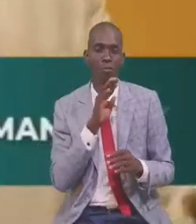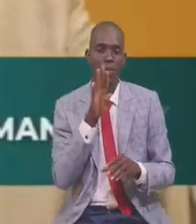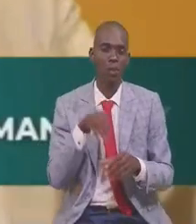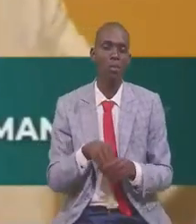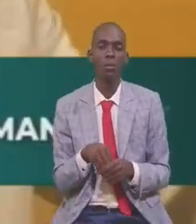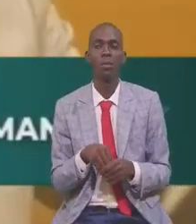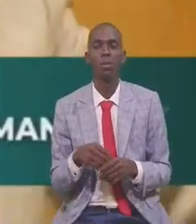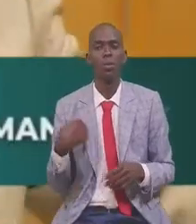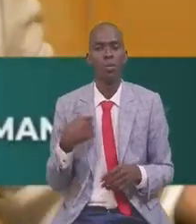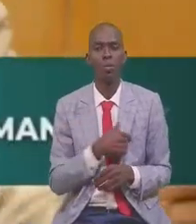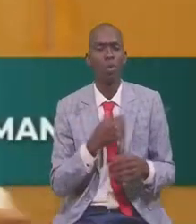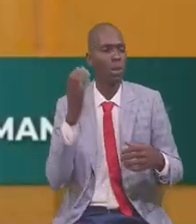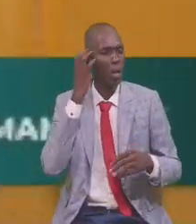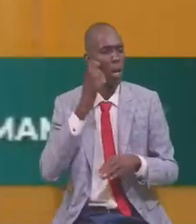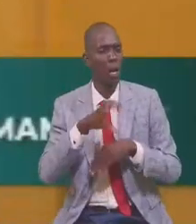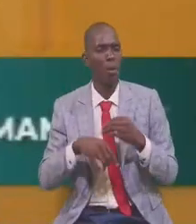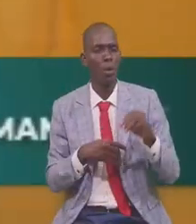Nous parlons d'Élysée,